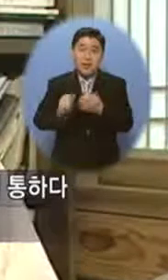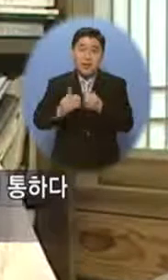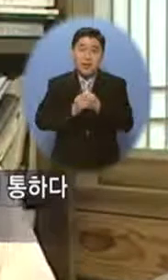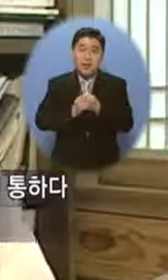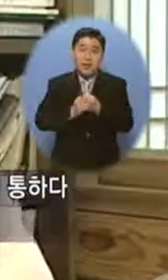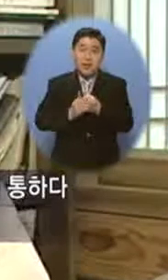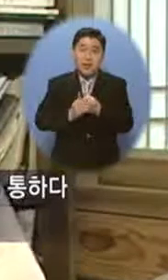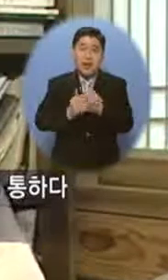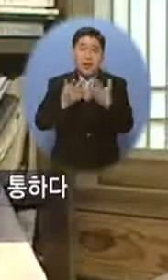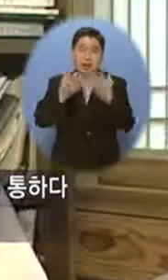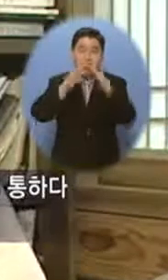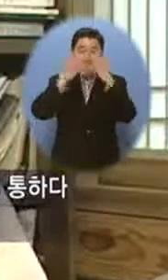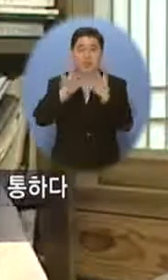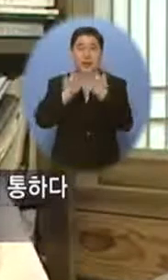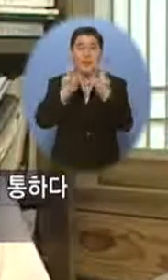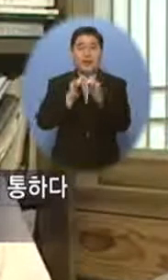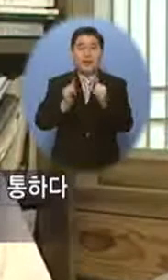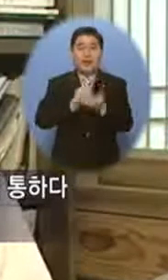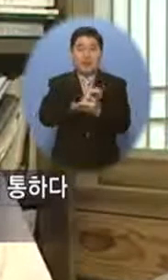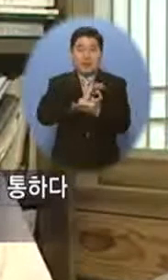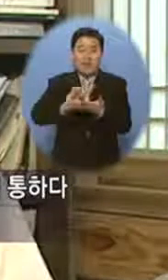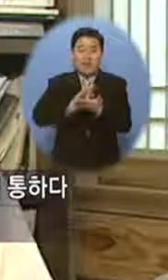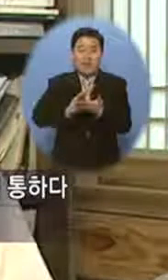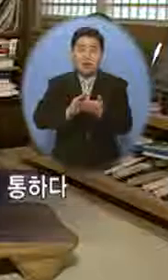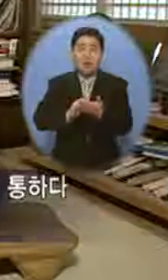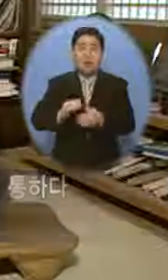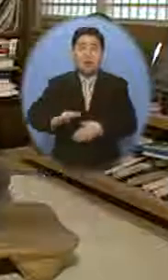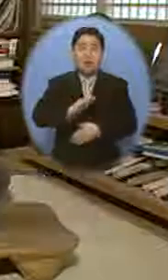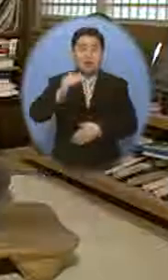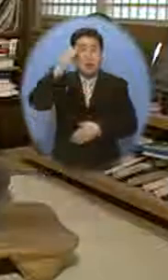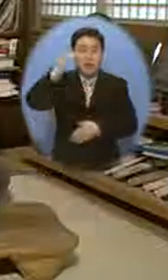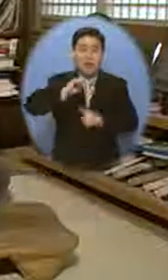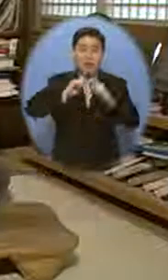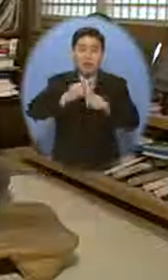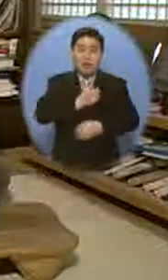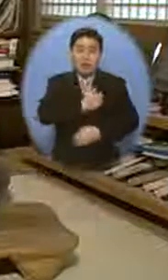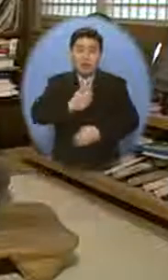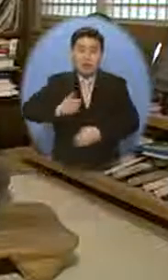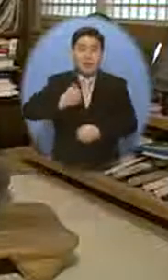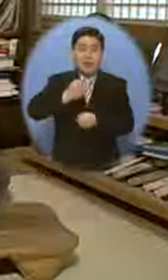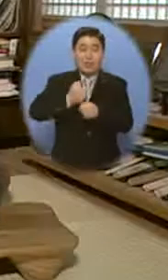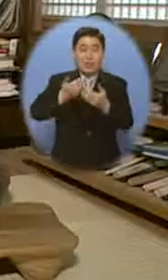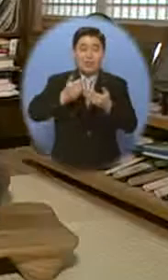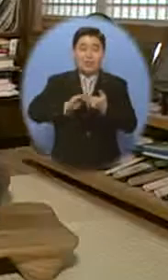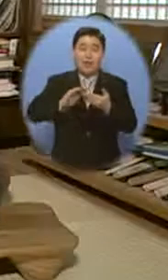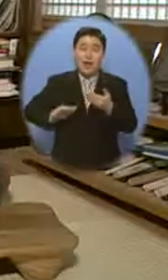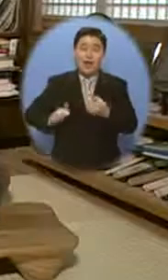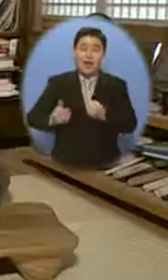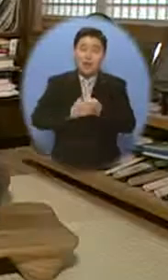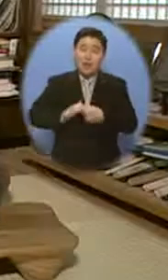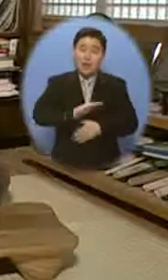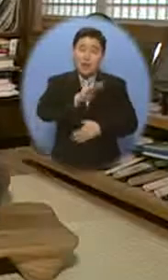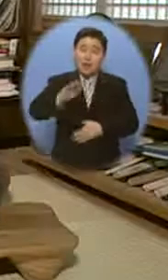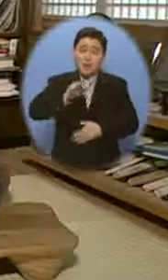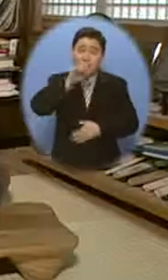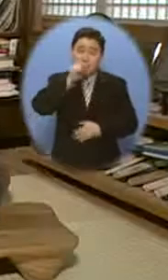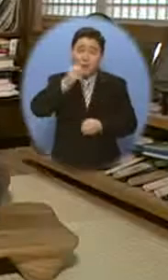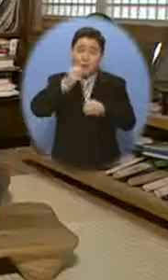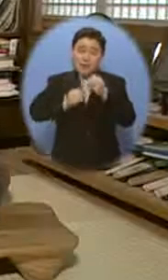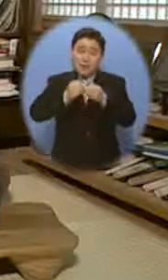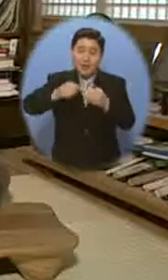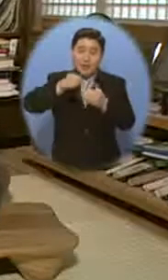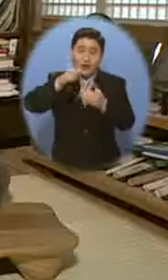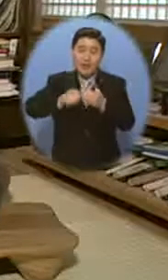인구에 회자되면서 우리 말을 훨씬 더 풍요롭게 합니다. 그래서 여러분들도 이와 같은 좋은